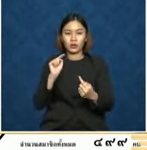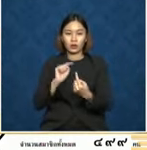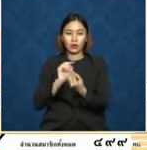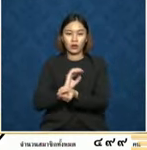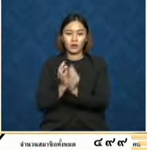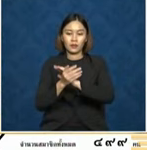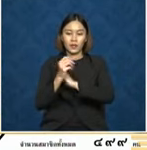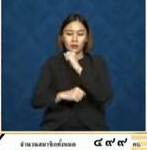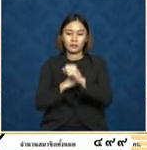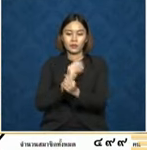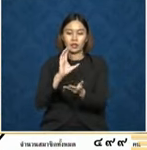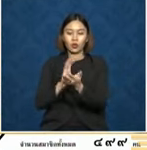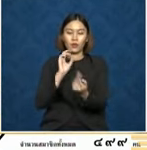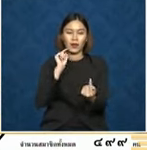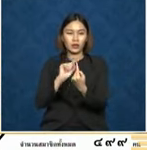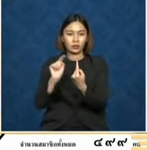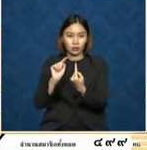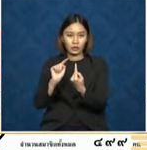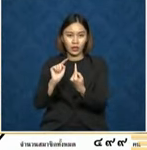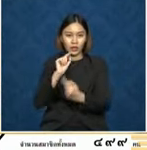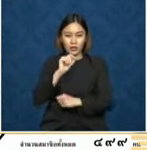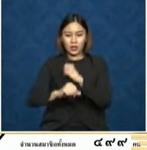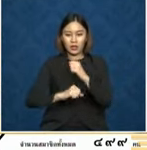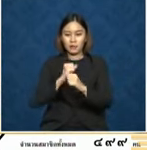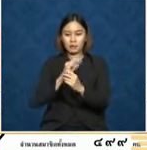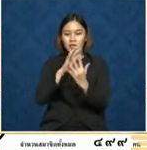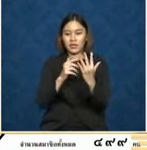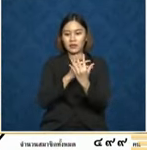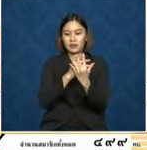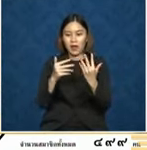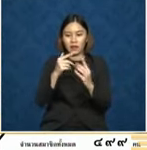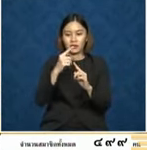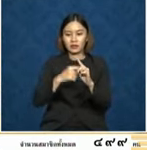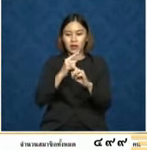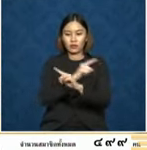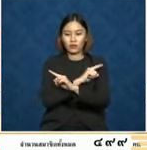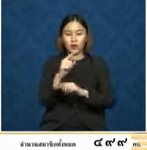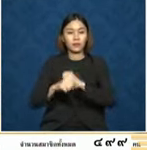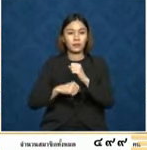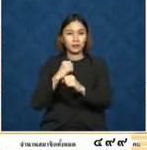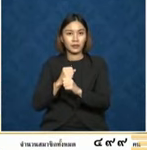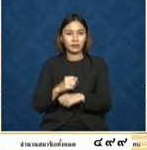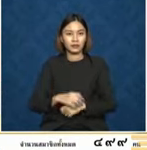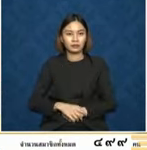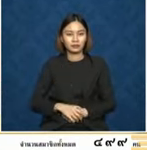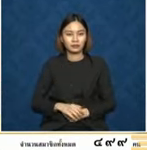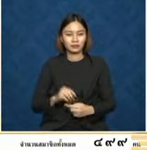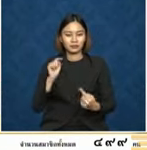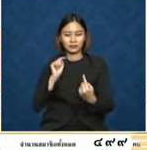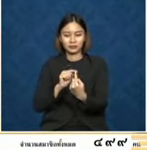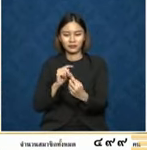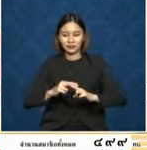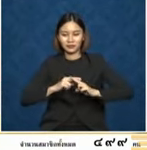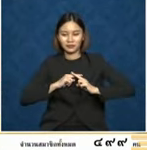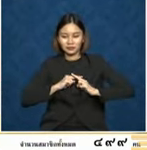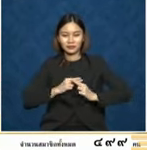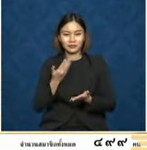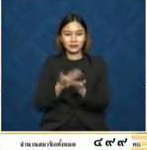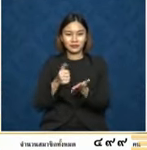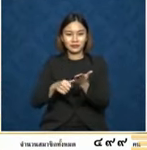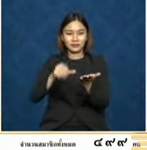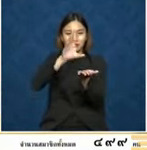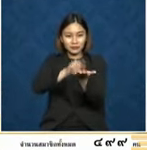แปลงปีงบประมาณให้สอดคล้องกับปีปฏิทินซึ่งจะไปสอดรับกับเรื่องของเอกชนที่เขาจัดเก็บรายได้เ